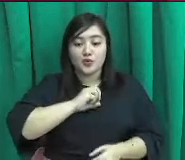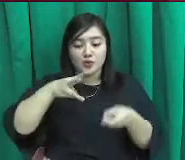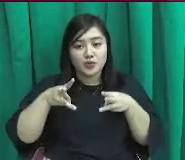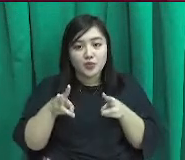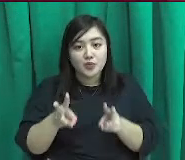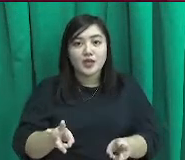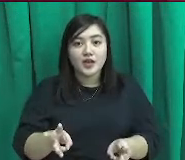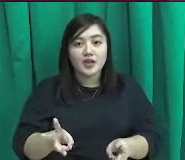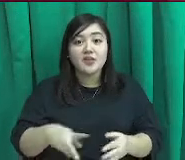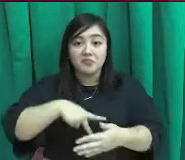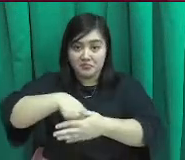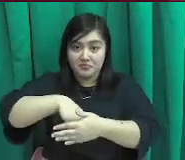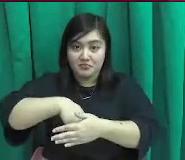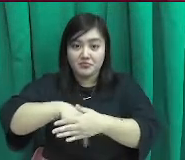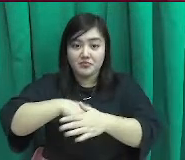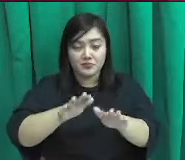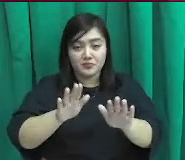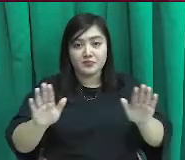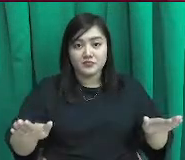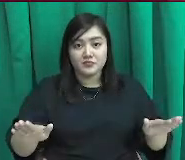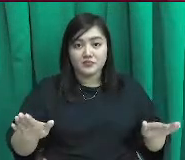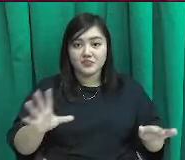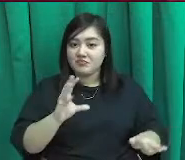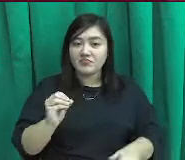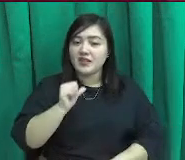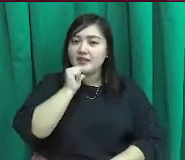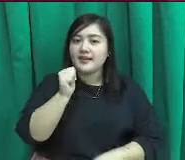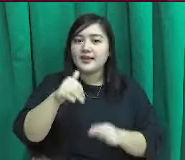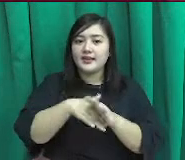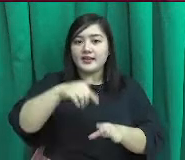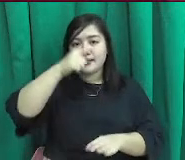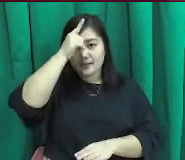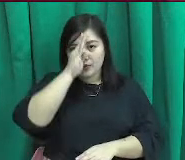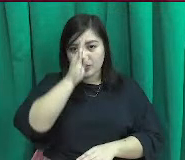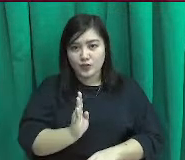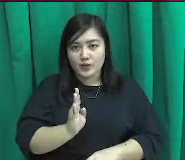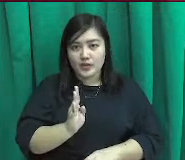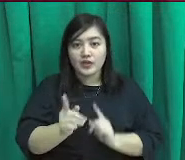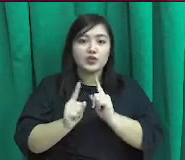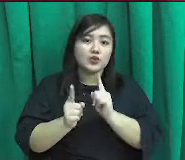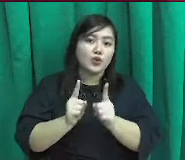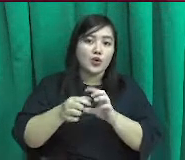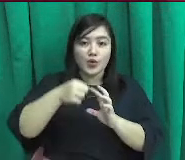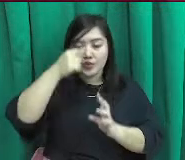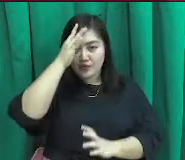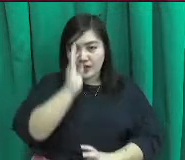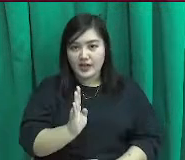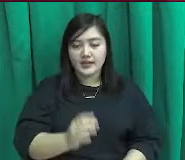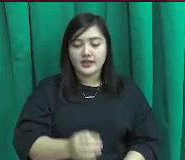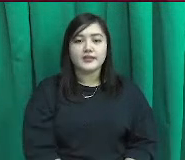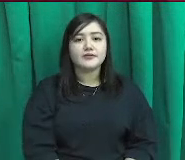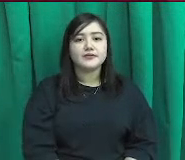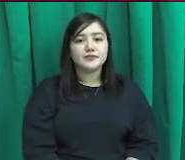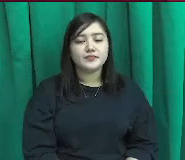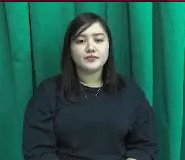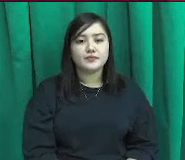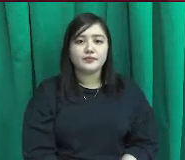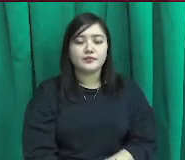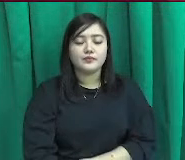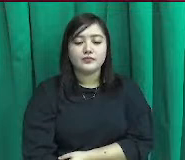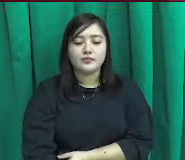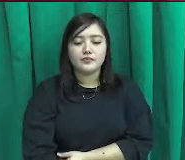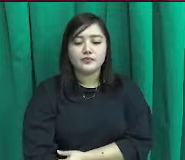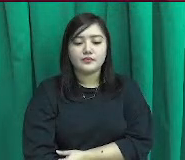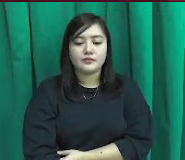po ito, kaya ko ito sinasabi sa atin. Kasi most of the time, no, ayun yung sinasabi ko, most of the time, ito yung nangyayari. Ito